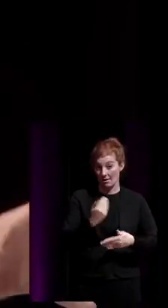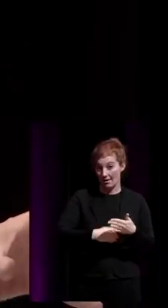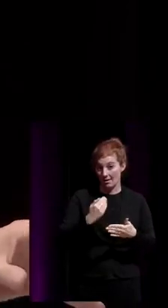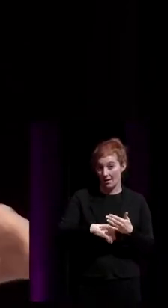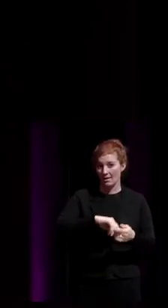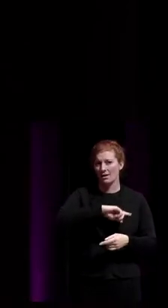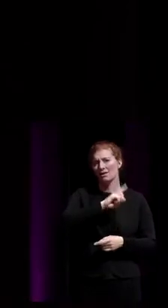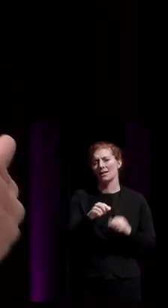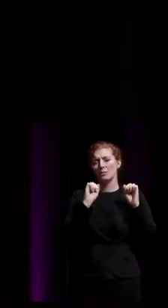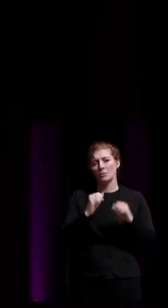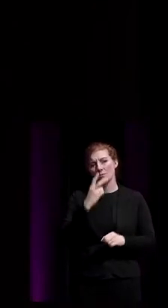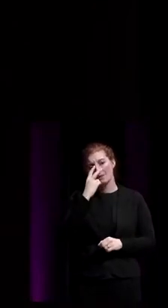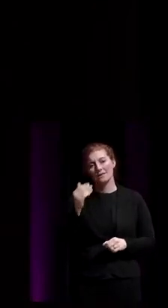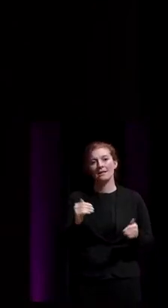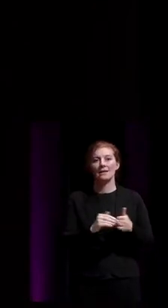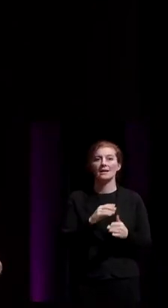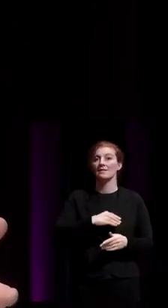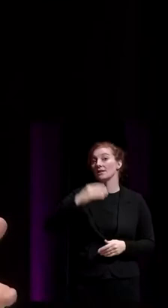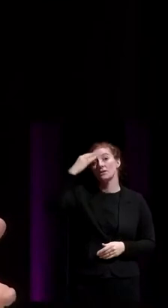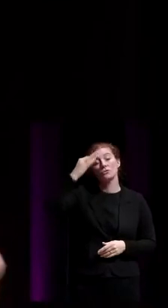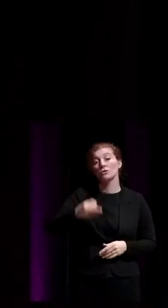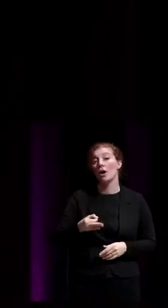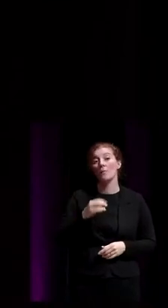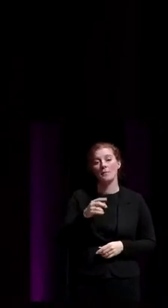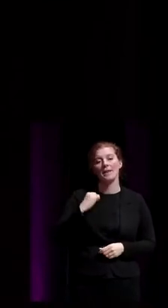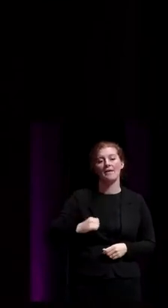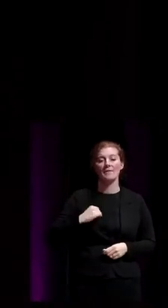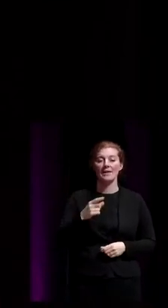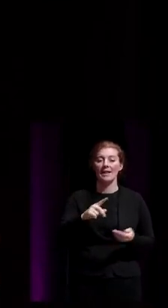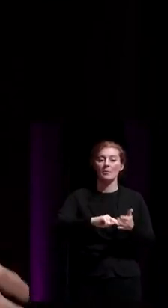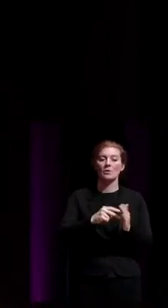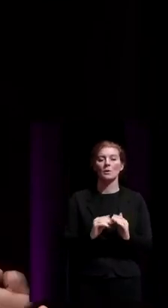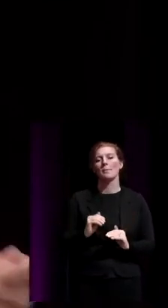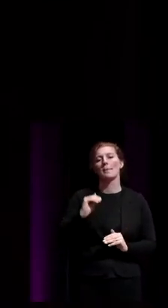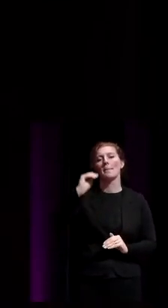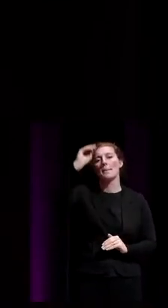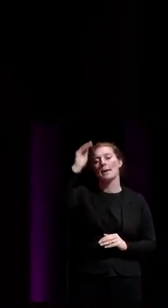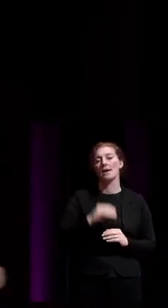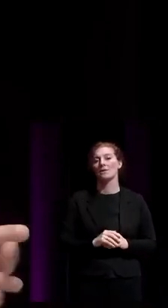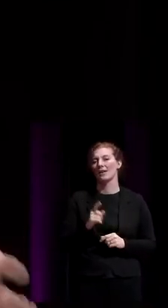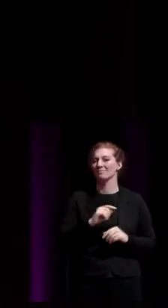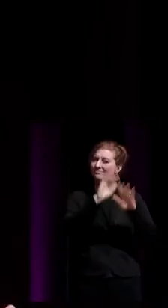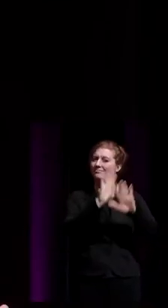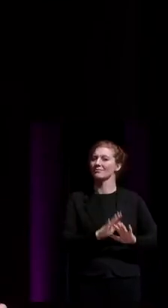liksom kunskap. Och att man, alltså det här används ju allt mera. Och det är också en ganska dold del där man så att